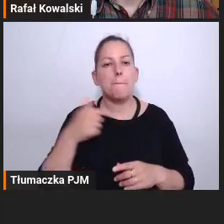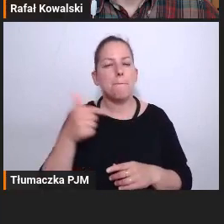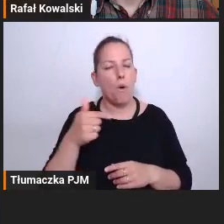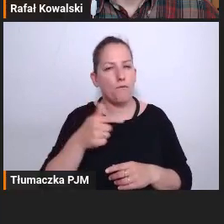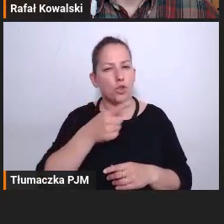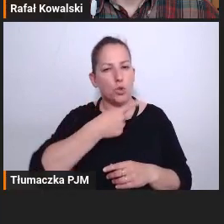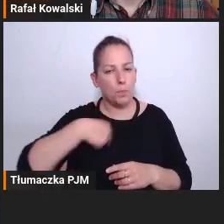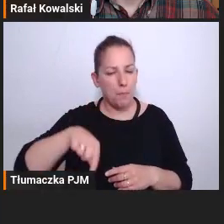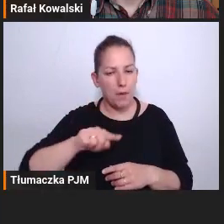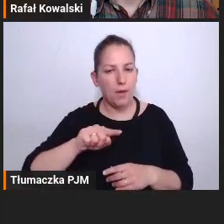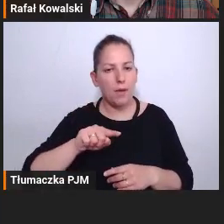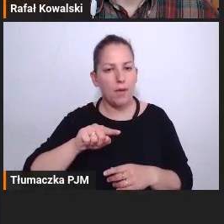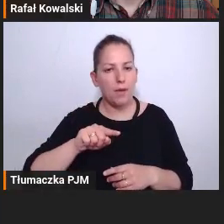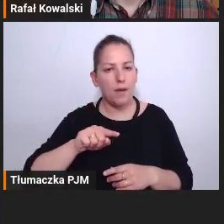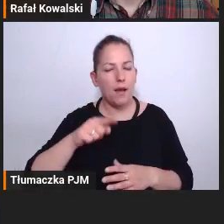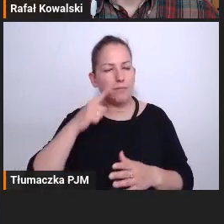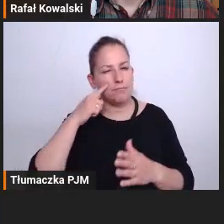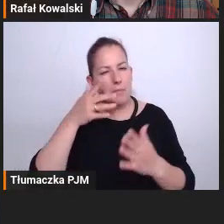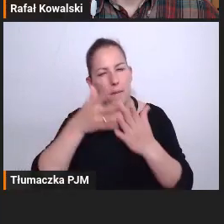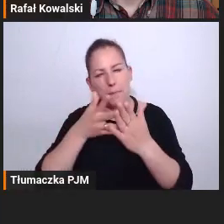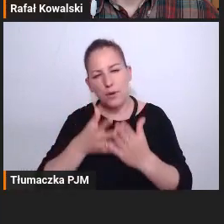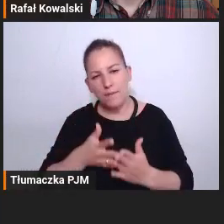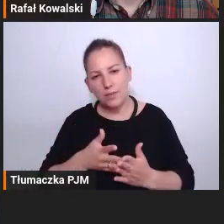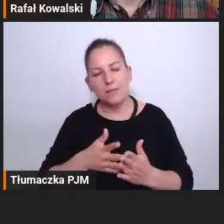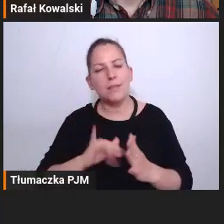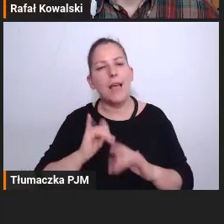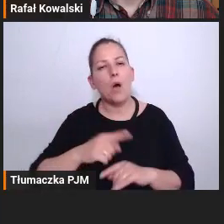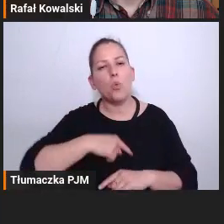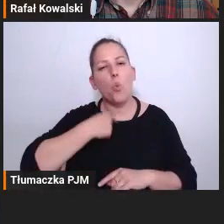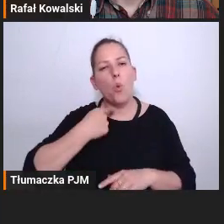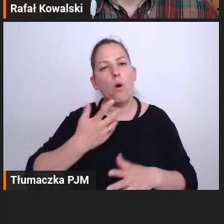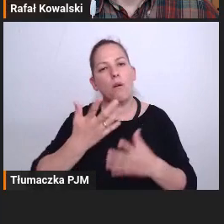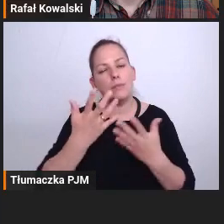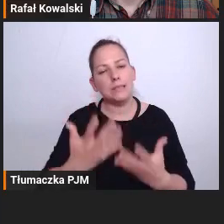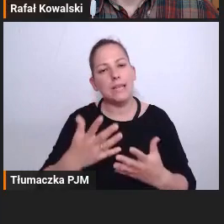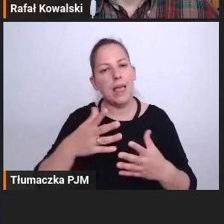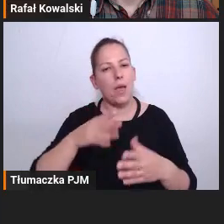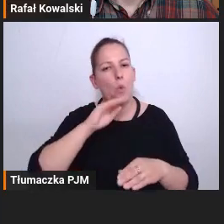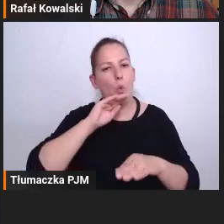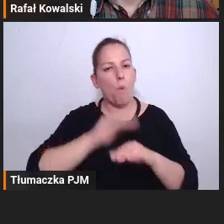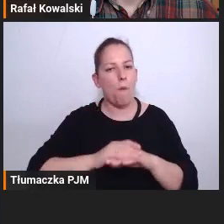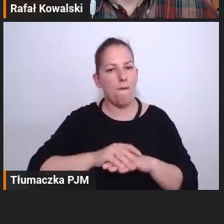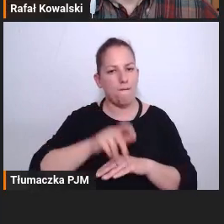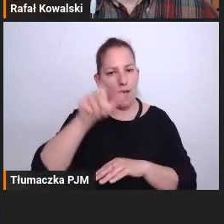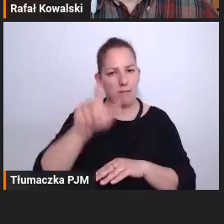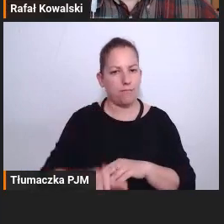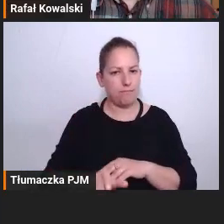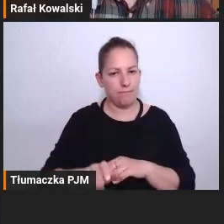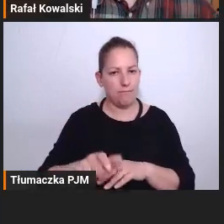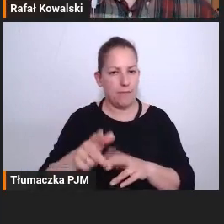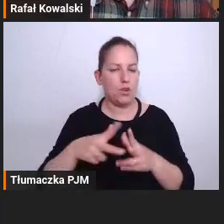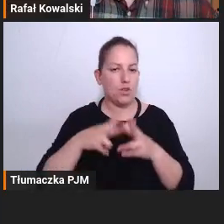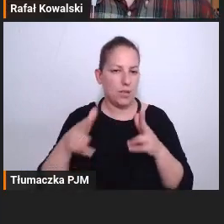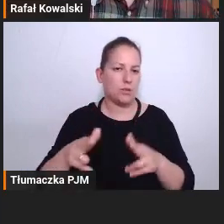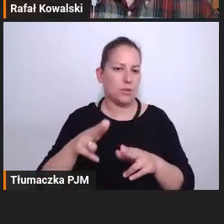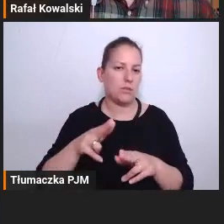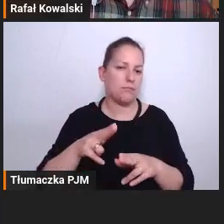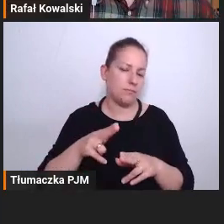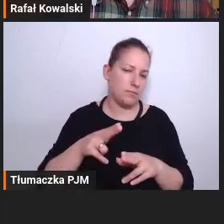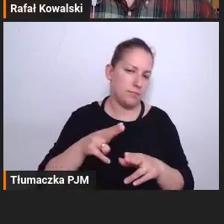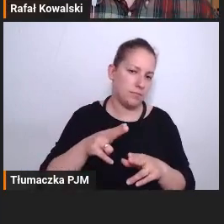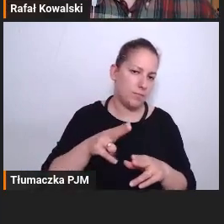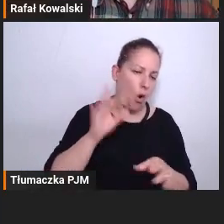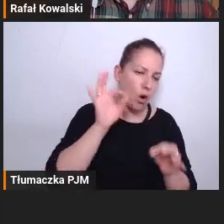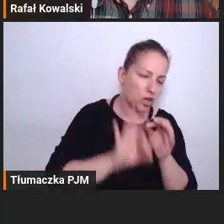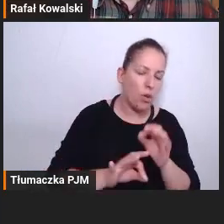powinniśmy przewidzieć, na jak długo będziemy chcieli zawrzeć umowę na czas określony albo czy na